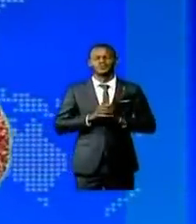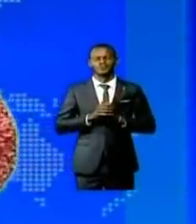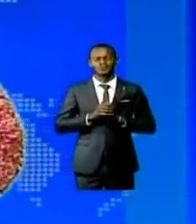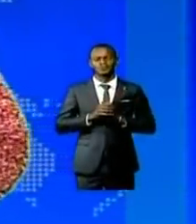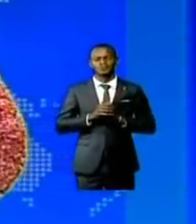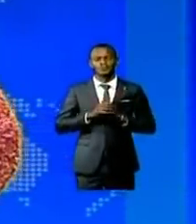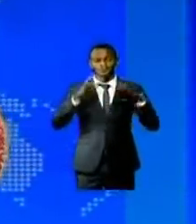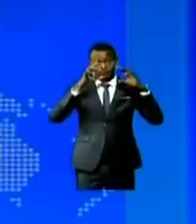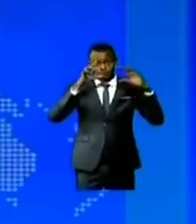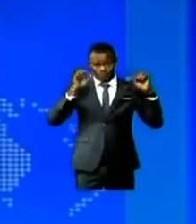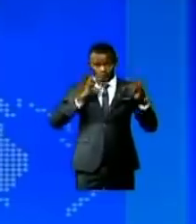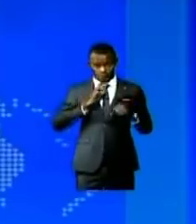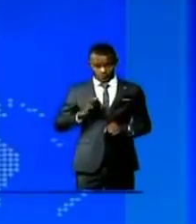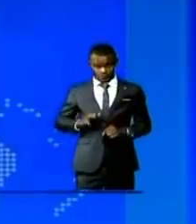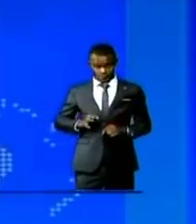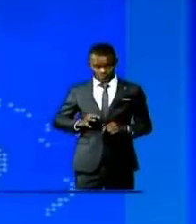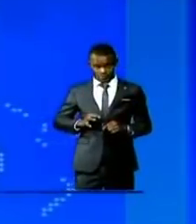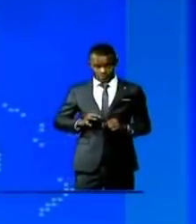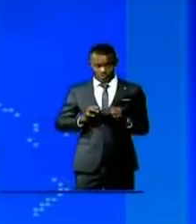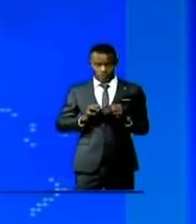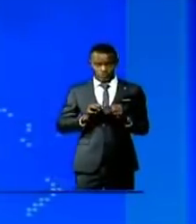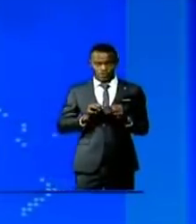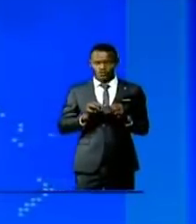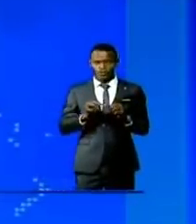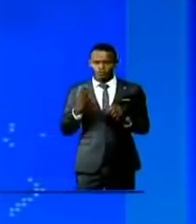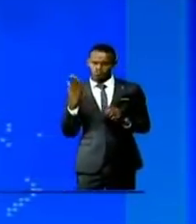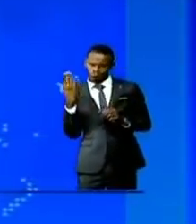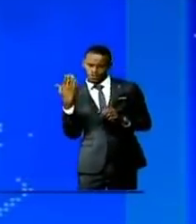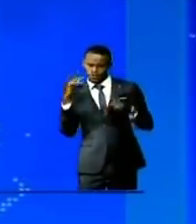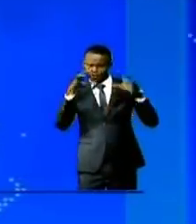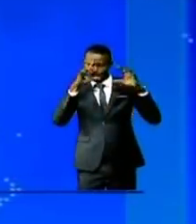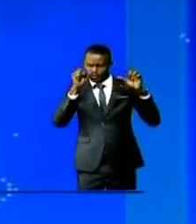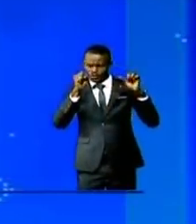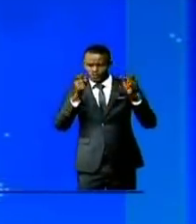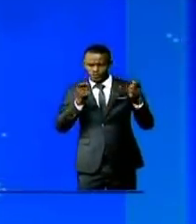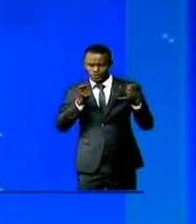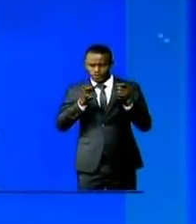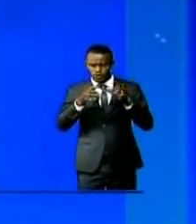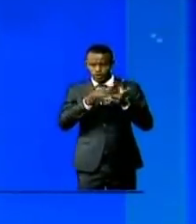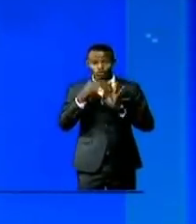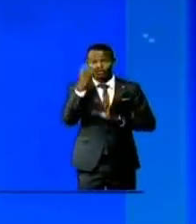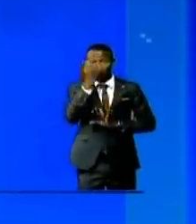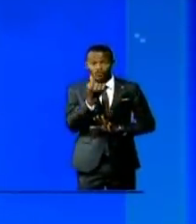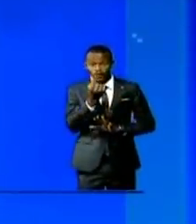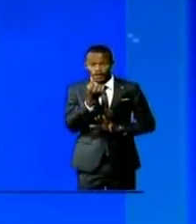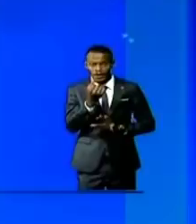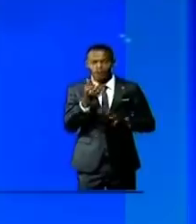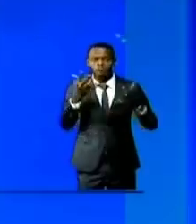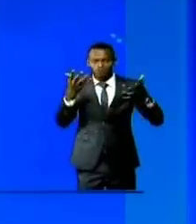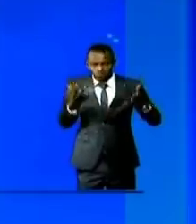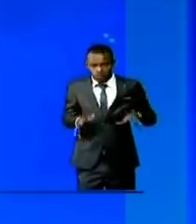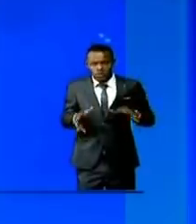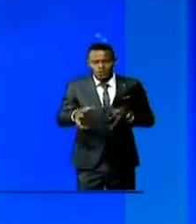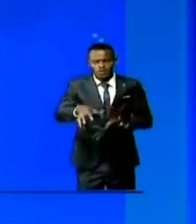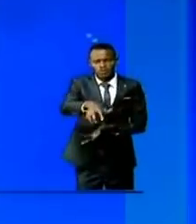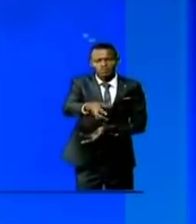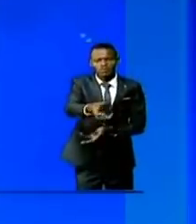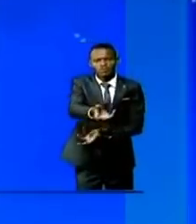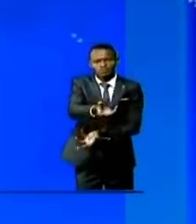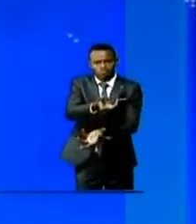dieu Félix-Antoine Tshisekedi Tshilombo à la tête de l'Union africaine. Avec un bilan élogé, la